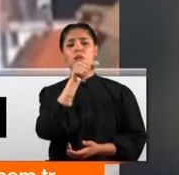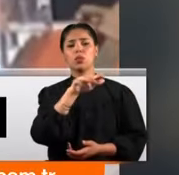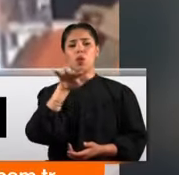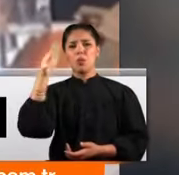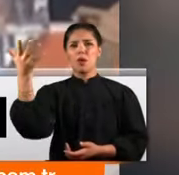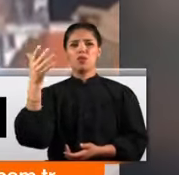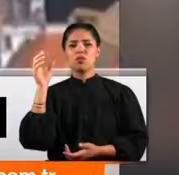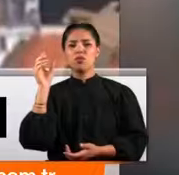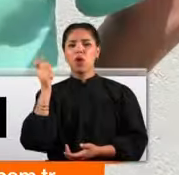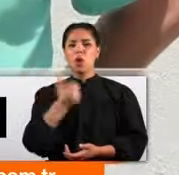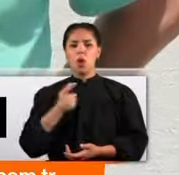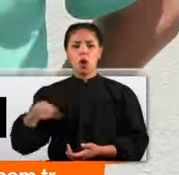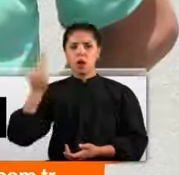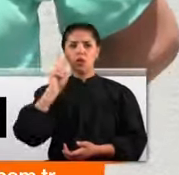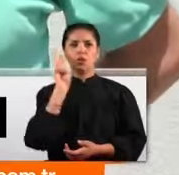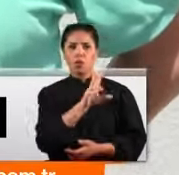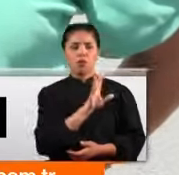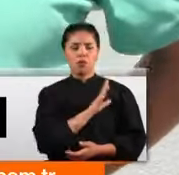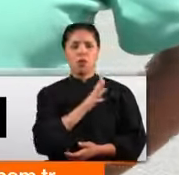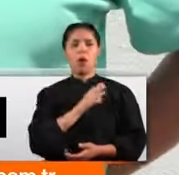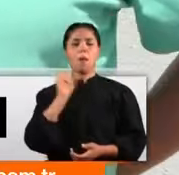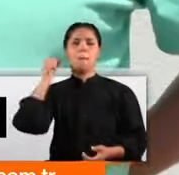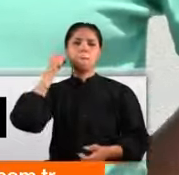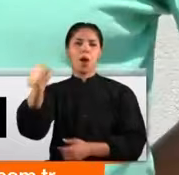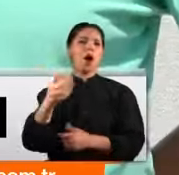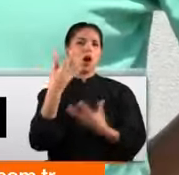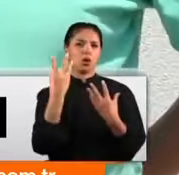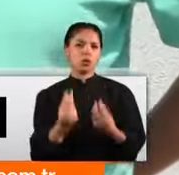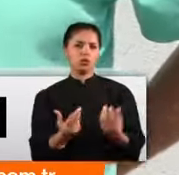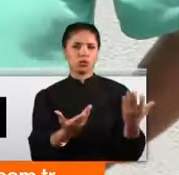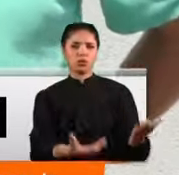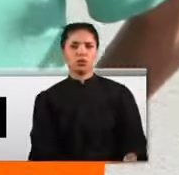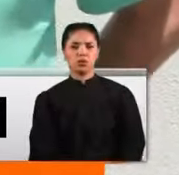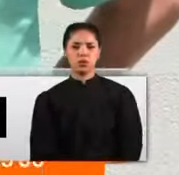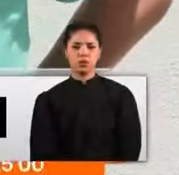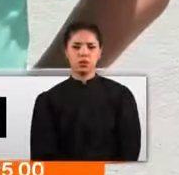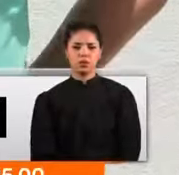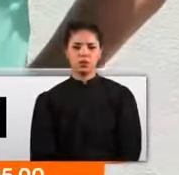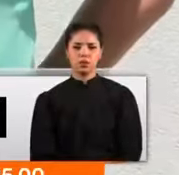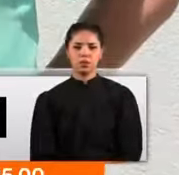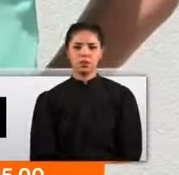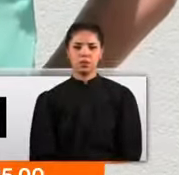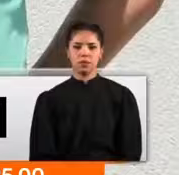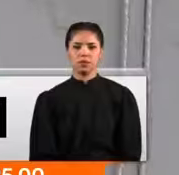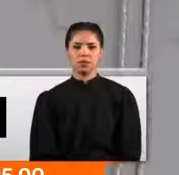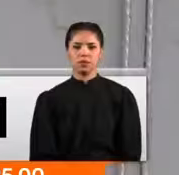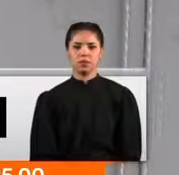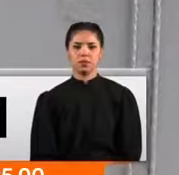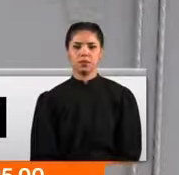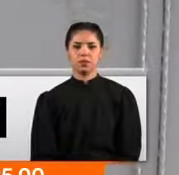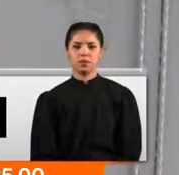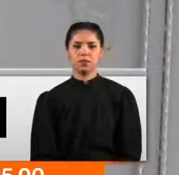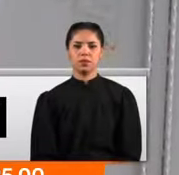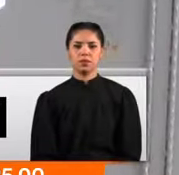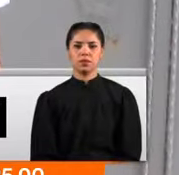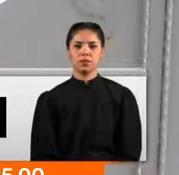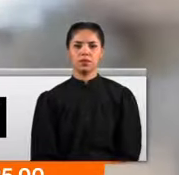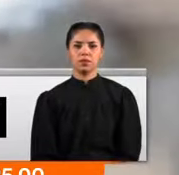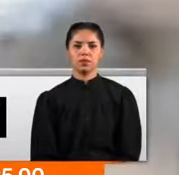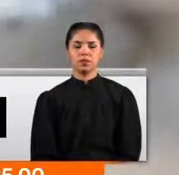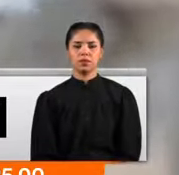önünde öğretmene saldırdı. Son güne geldiğinde bütün sorumluluğu öğretmene atmak da vicdanlı bir yaklaşım değil. Öğretmenimize yapılan